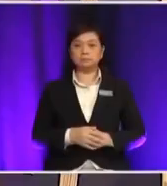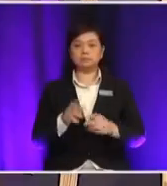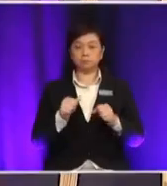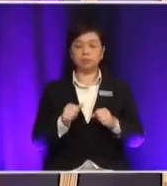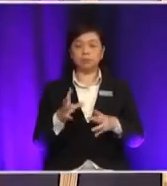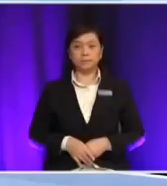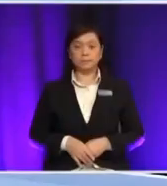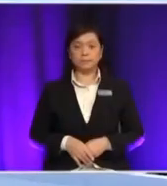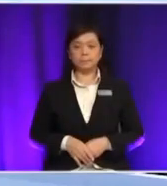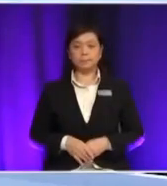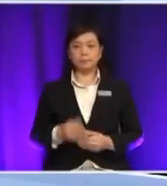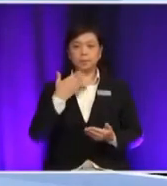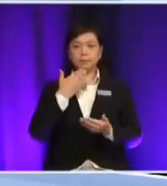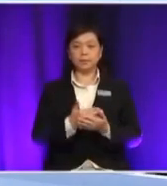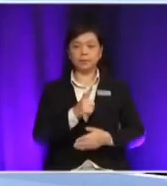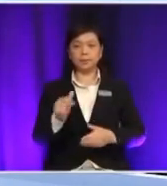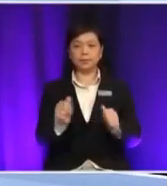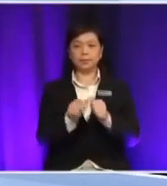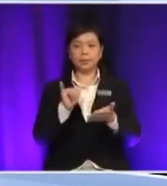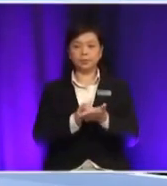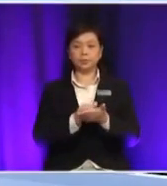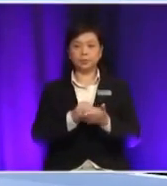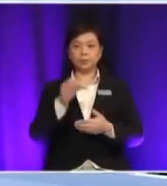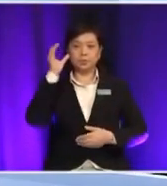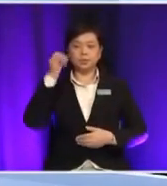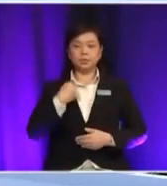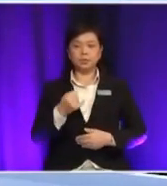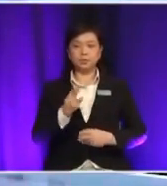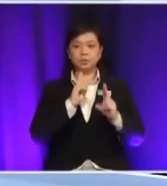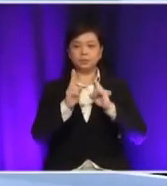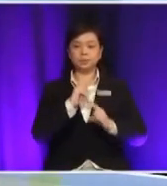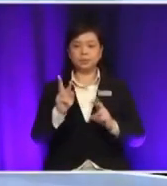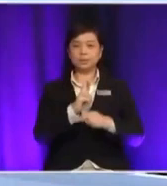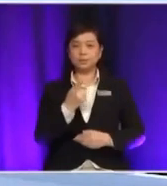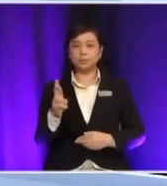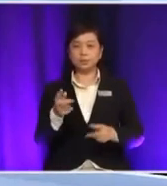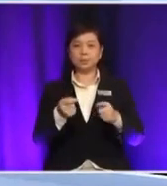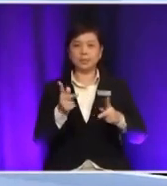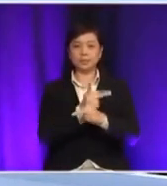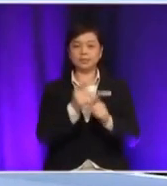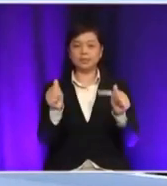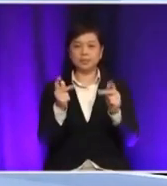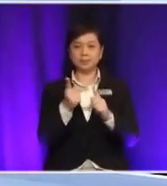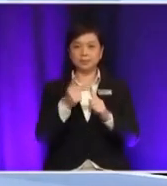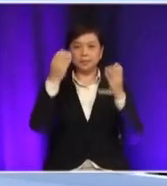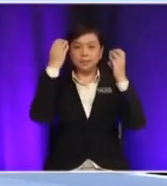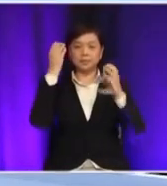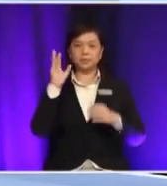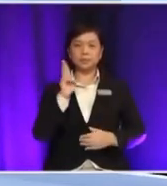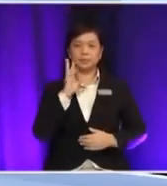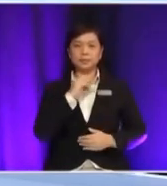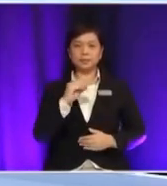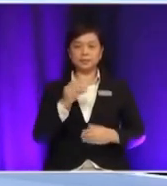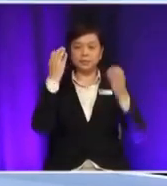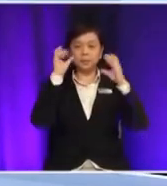ada lima kita Baiklah dengan itu saya ingin ucapkan ribuan terima kasih kepada cek gurama dan juga cek gullina selaku juru bahasa